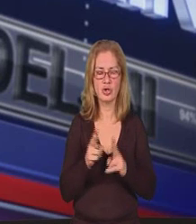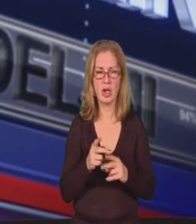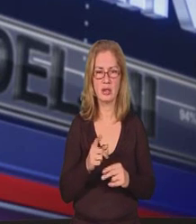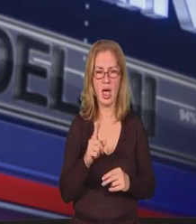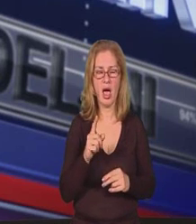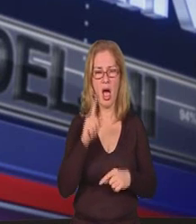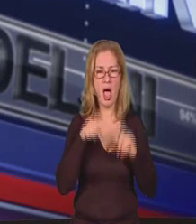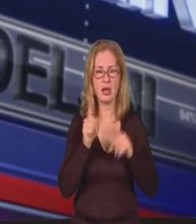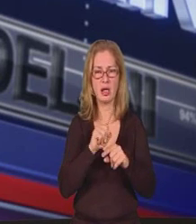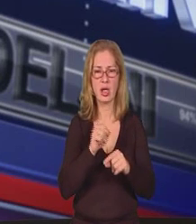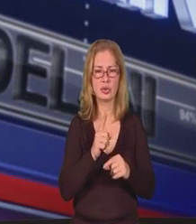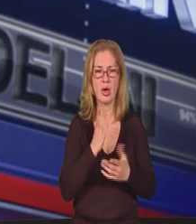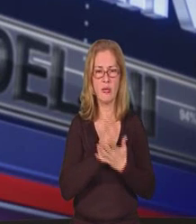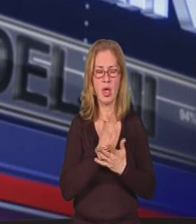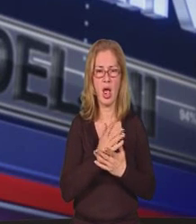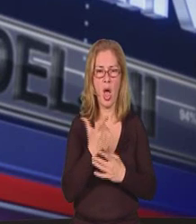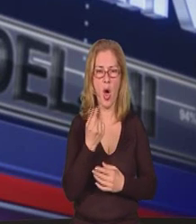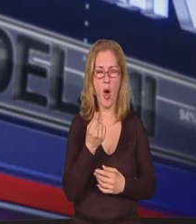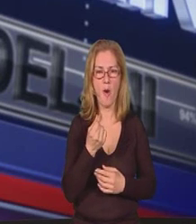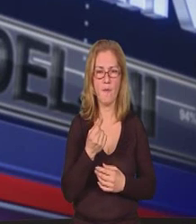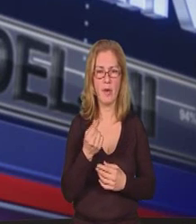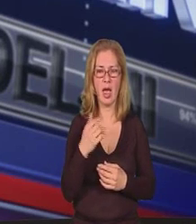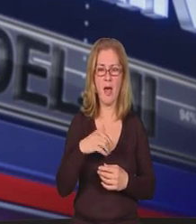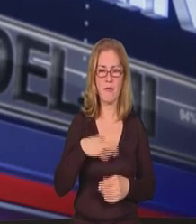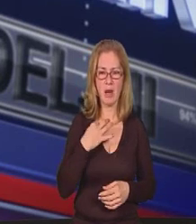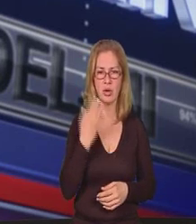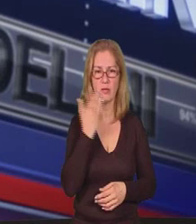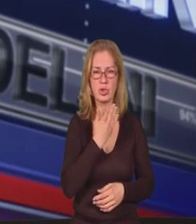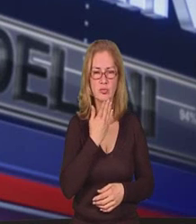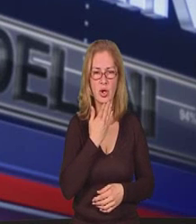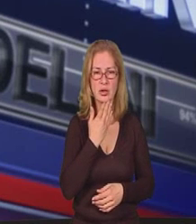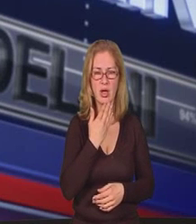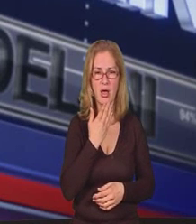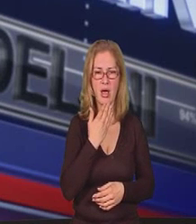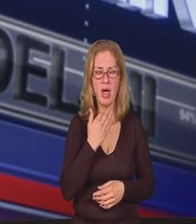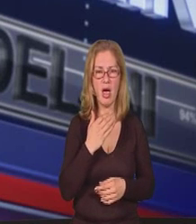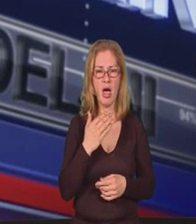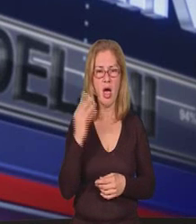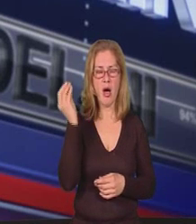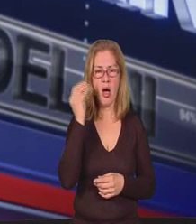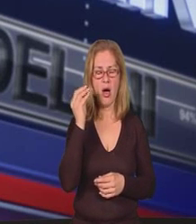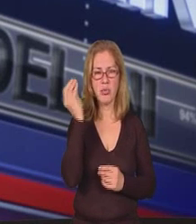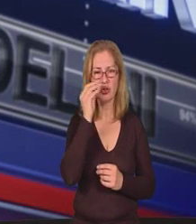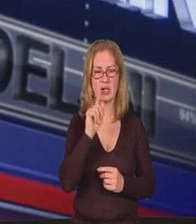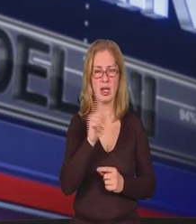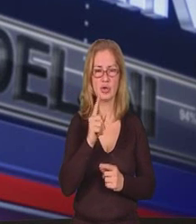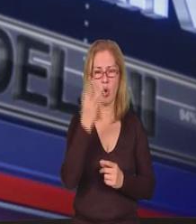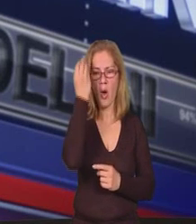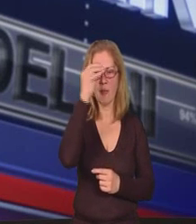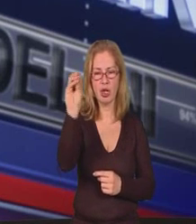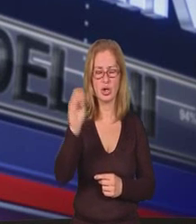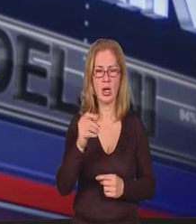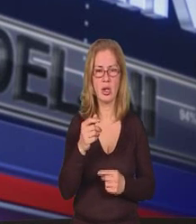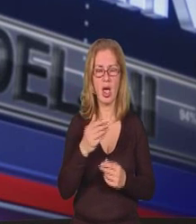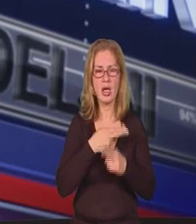prvi čas u obe smene. U štrajku su učestvovala 3 sindikata, svi se slažu u tome da vlada nije ispunila obećanje od prošle